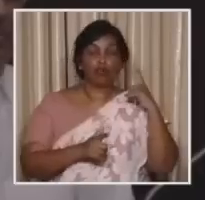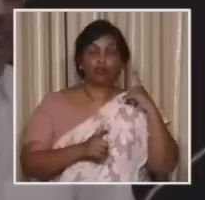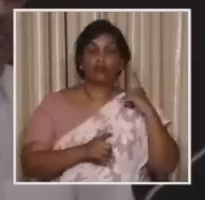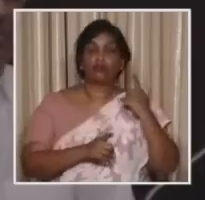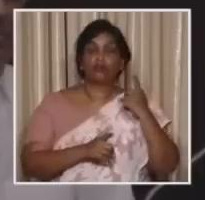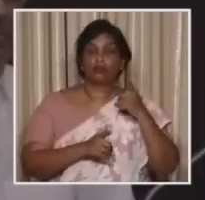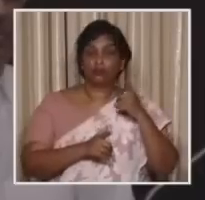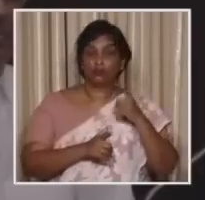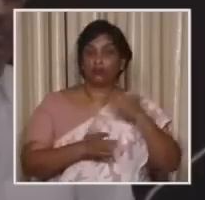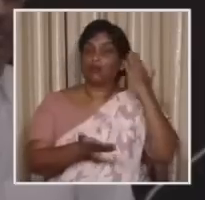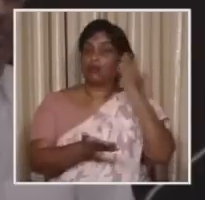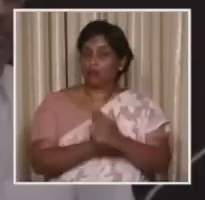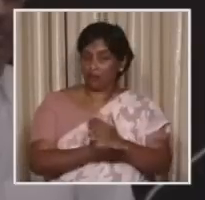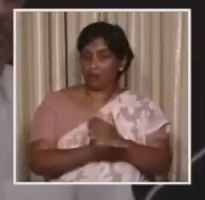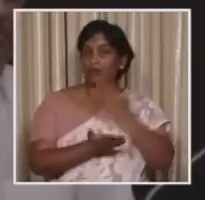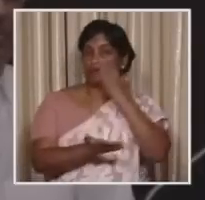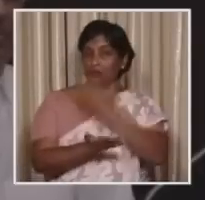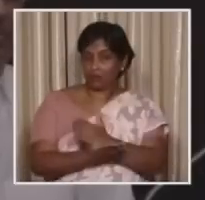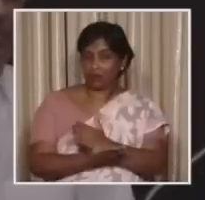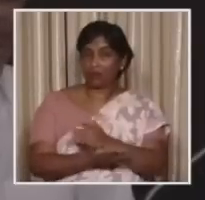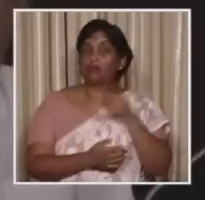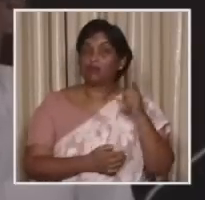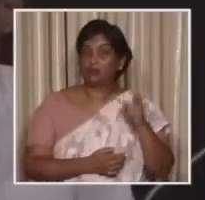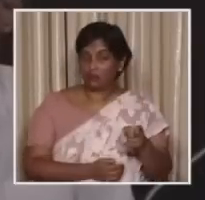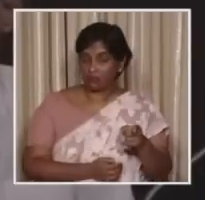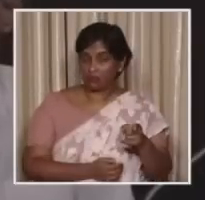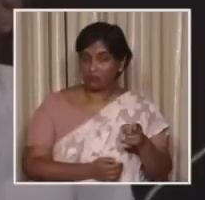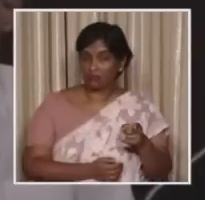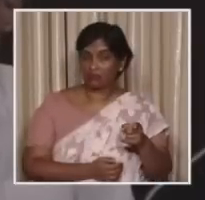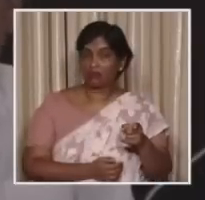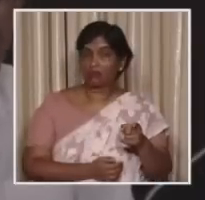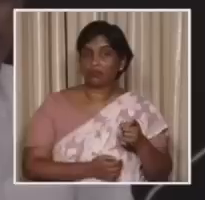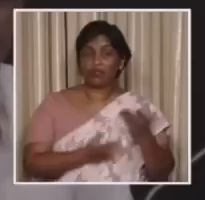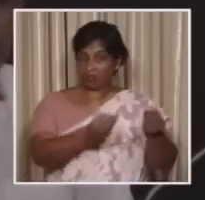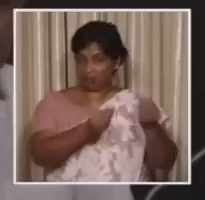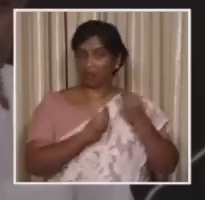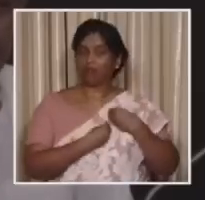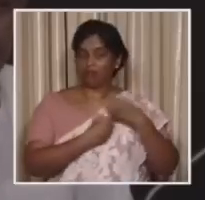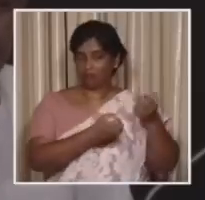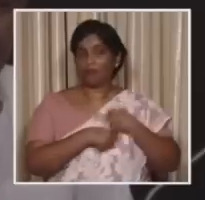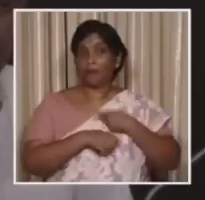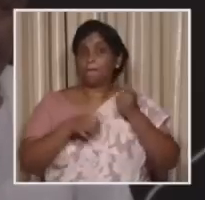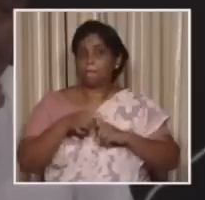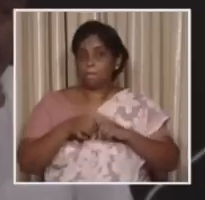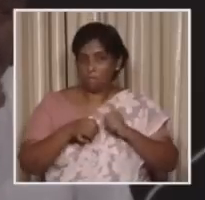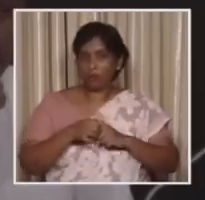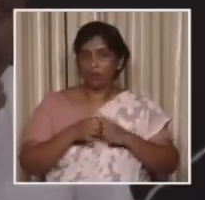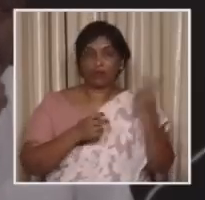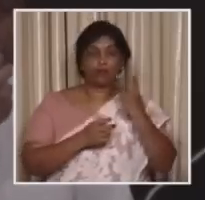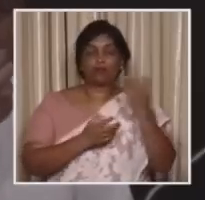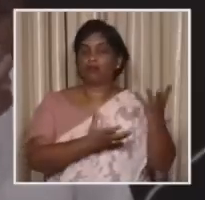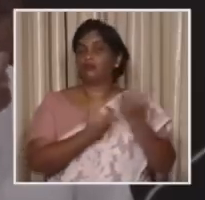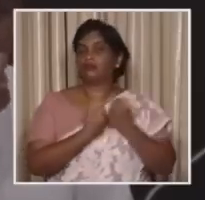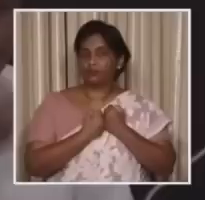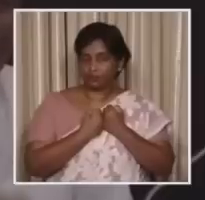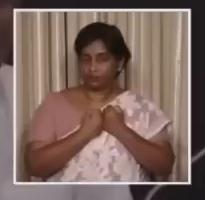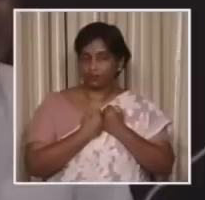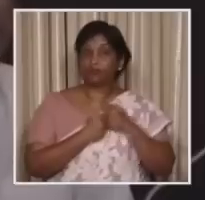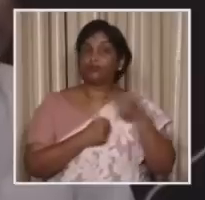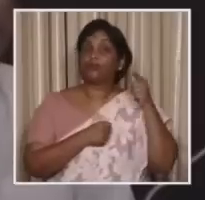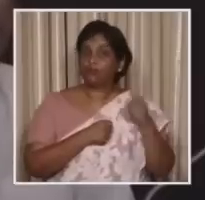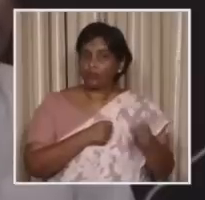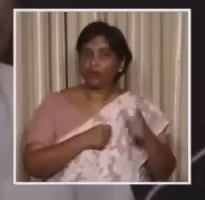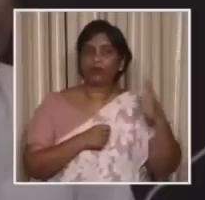විසින් නතර කරලා ඔහුව ඔවුන්ට බාර දෙන්න අපිටම යාට ප්‍රශ්න කරන්න ඕන කියලා මේ පුද්ගලයෝ දෙන්නව ගන්න හදනවා. මේ